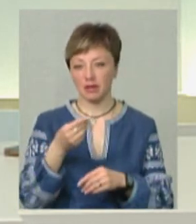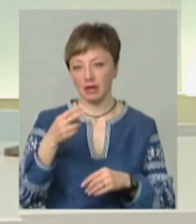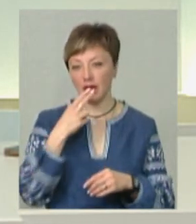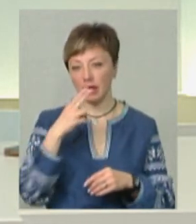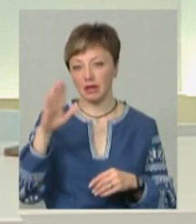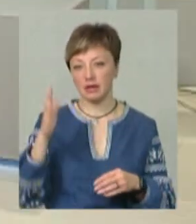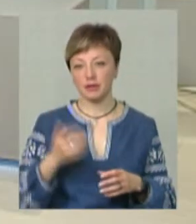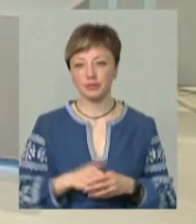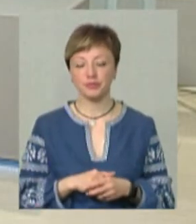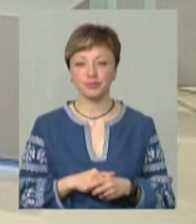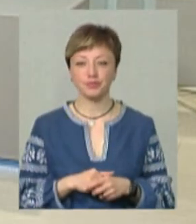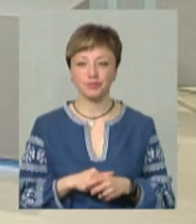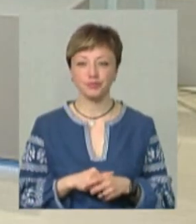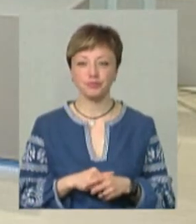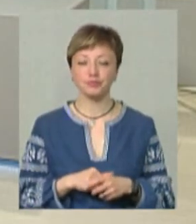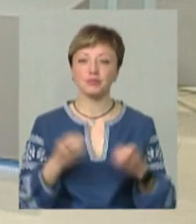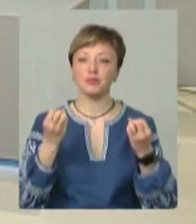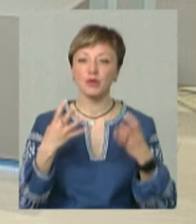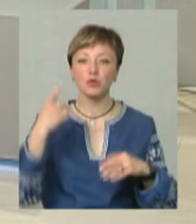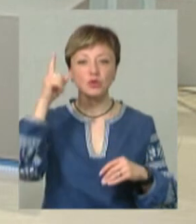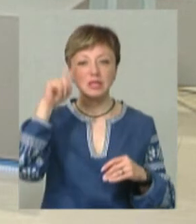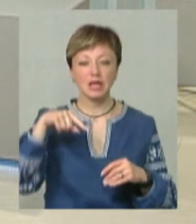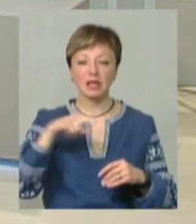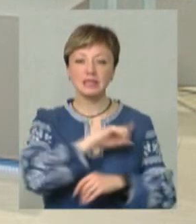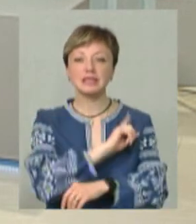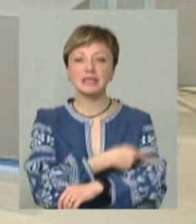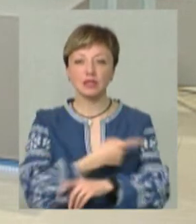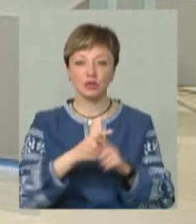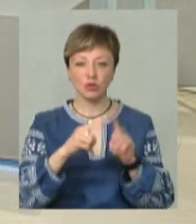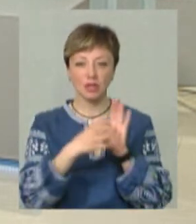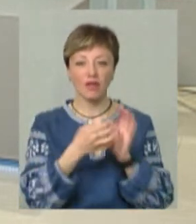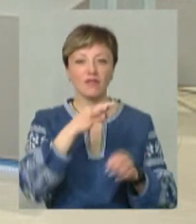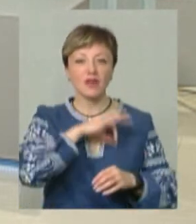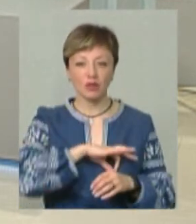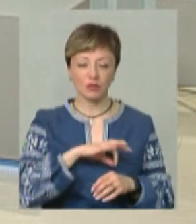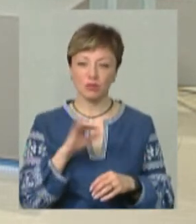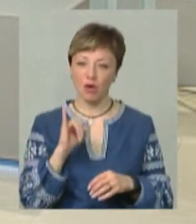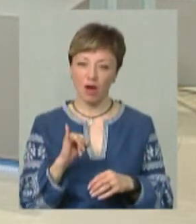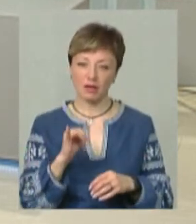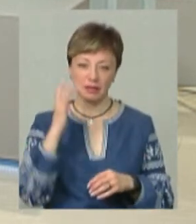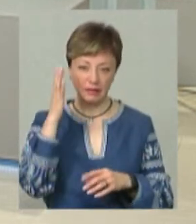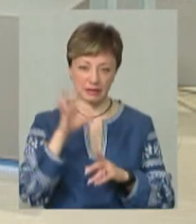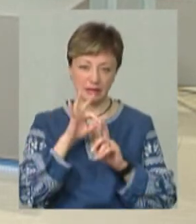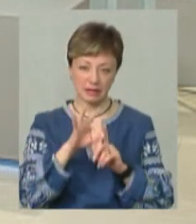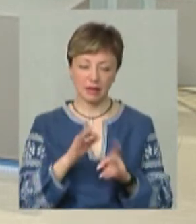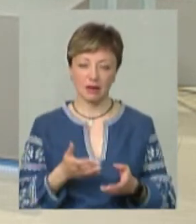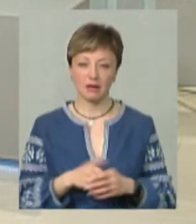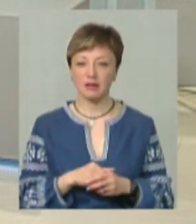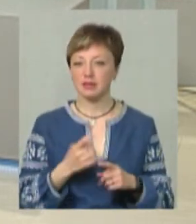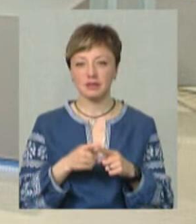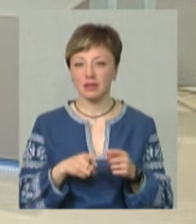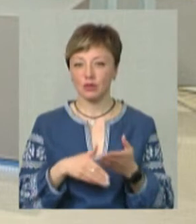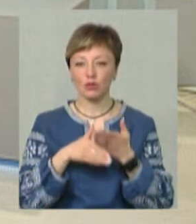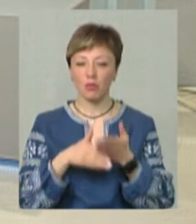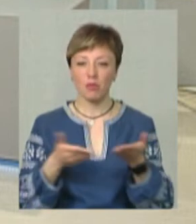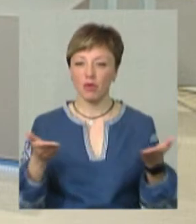Гітлер. Трансформували так. Не в те, що потрібно. Вони просто знали силу цього знаку, але використали його в недобрих цілях. Одначе це їм не